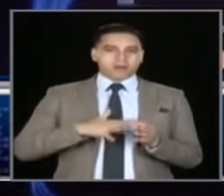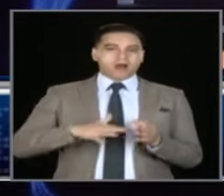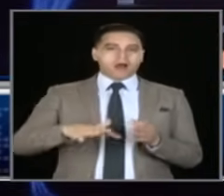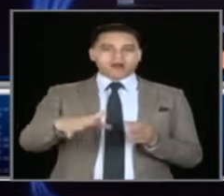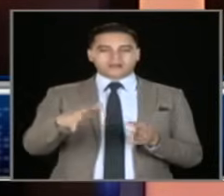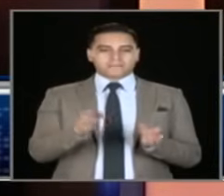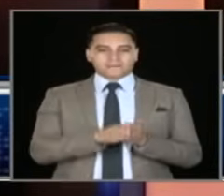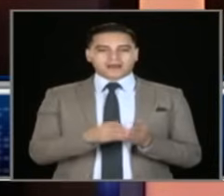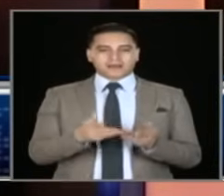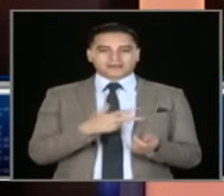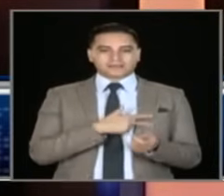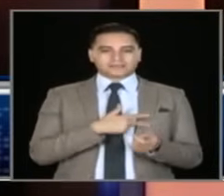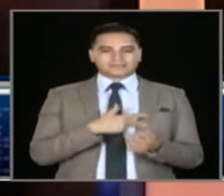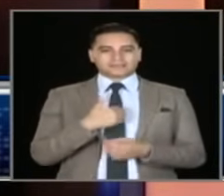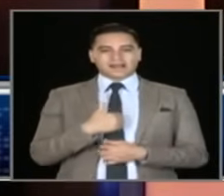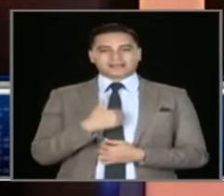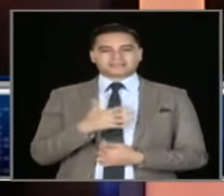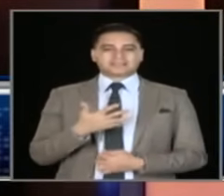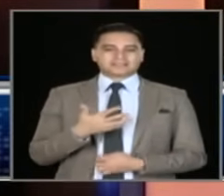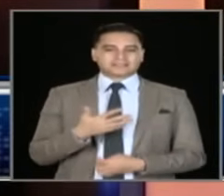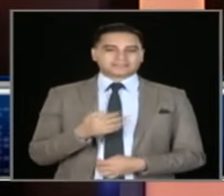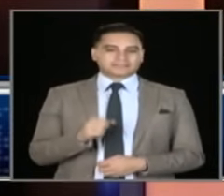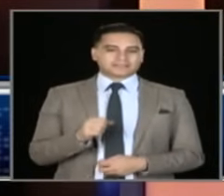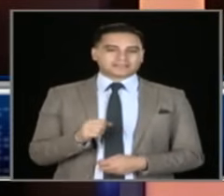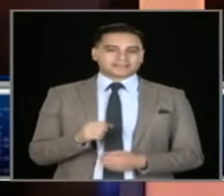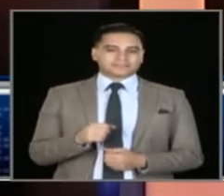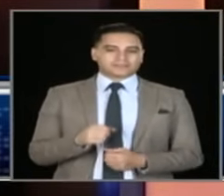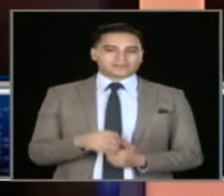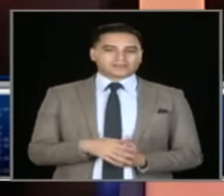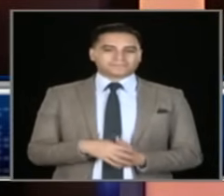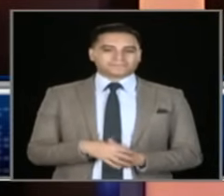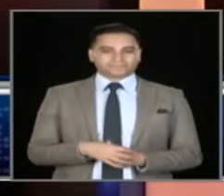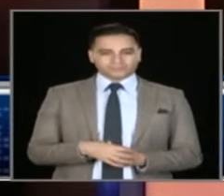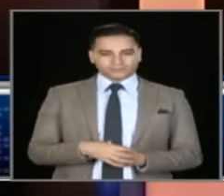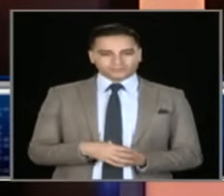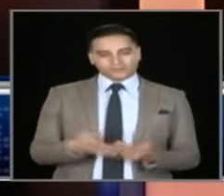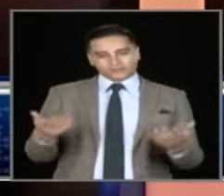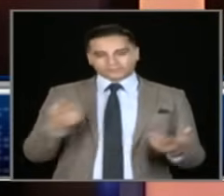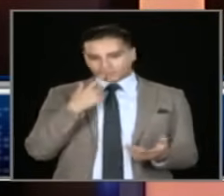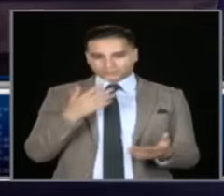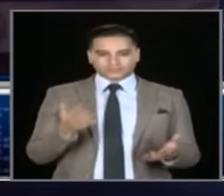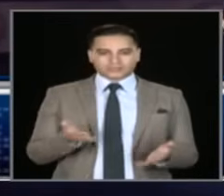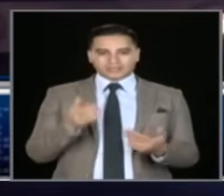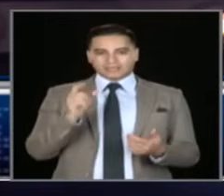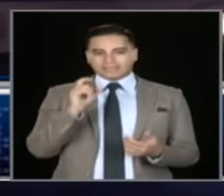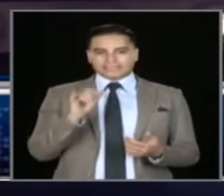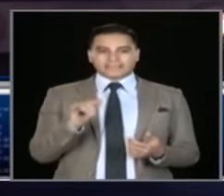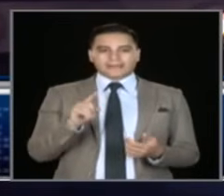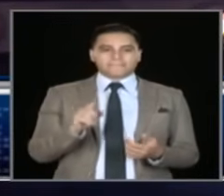الباوي؟ اسمه حسو رايح الناحية اللي هي شرق الهند فهقول نيبال.